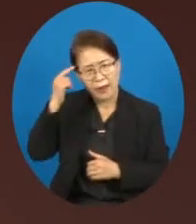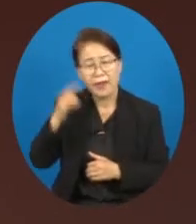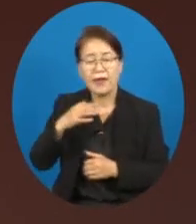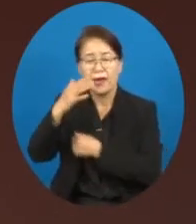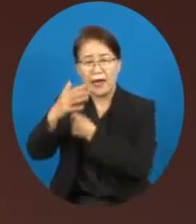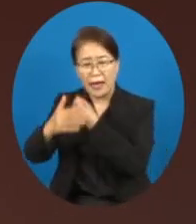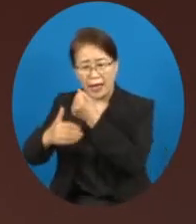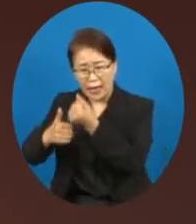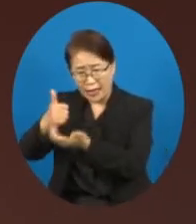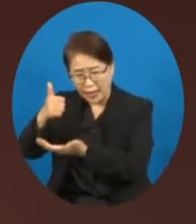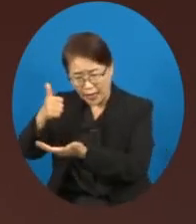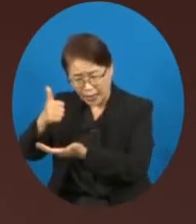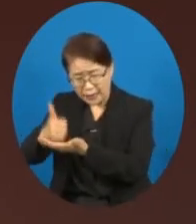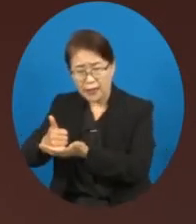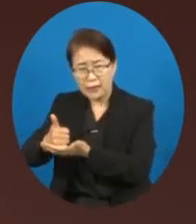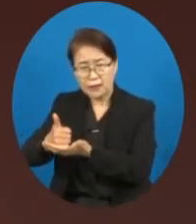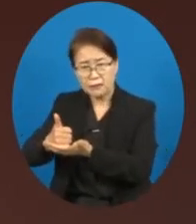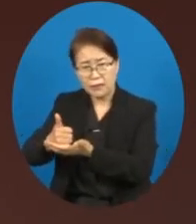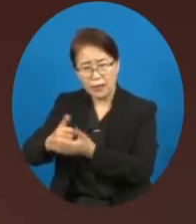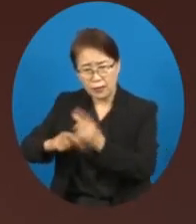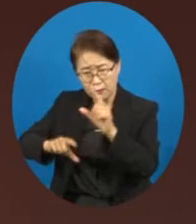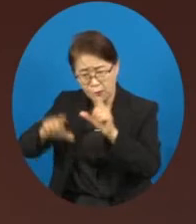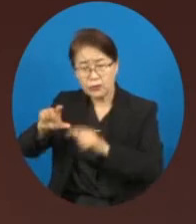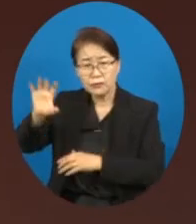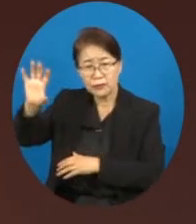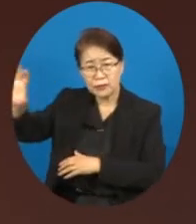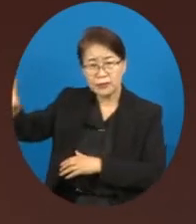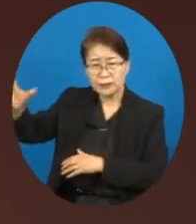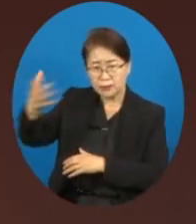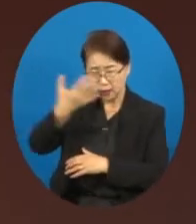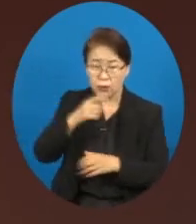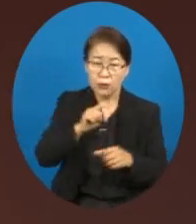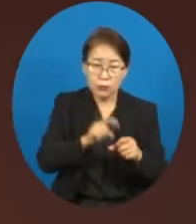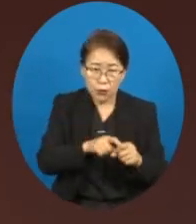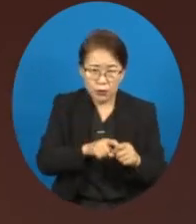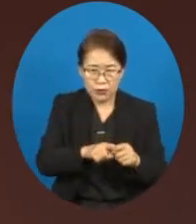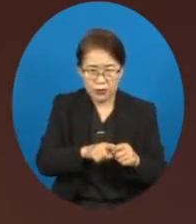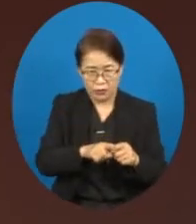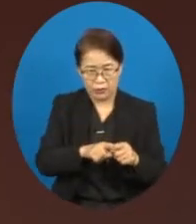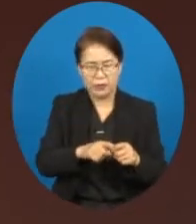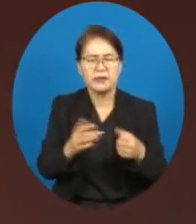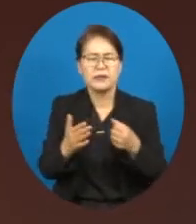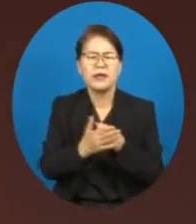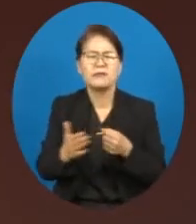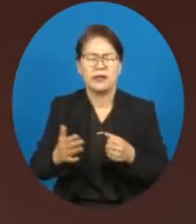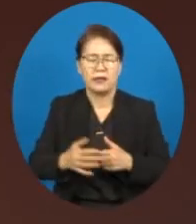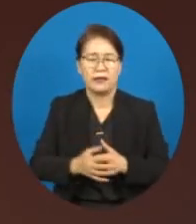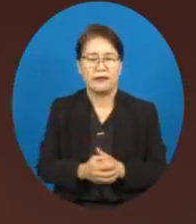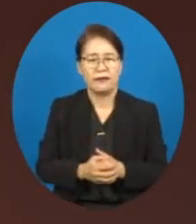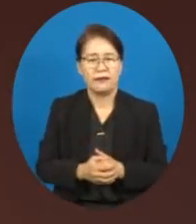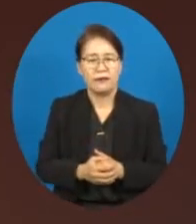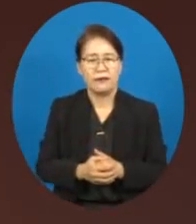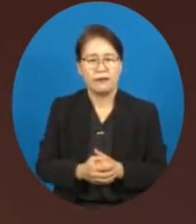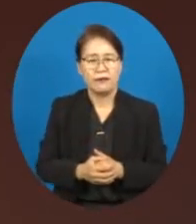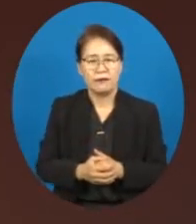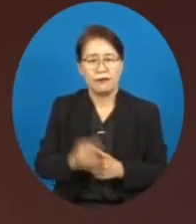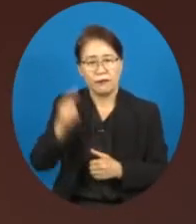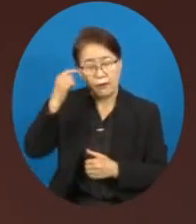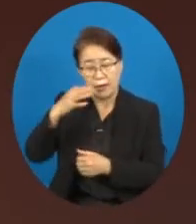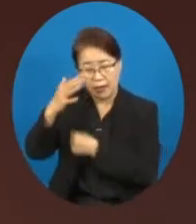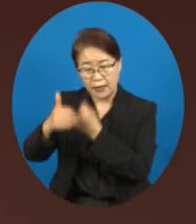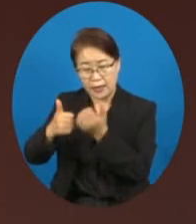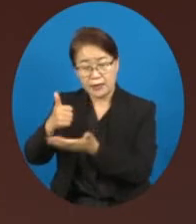당신의 형상대로 창조하신 그 목적과 원리 때문에 그렇습니다. 왜 하나님이 우리